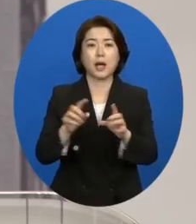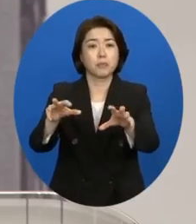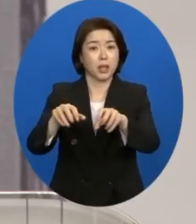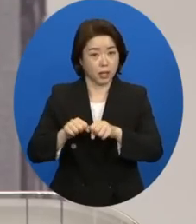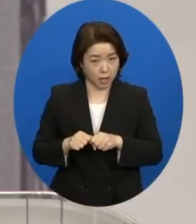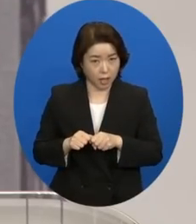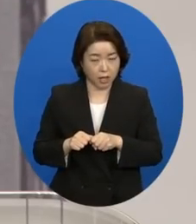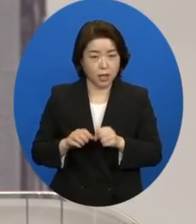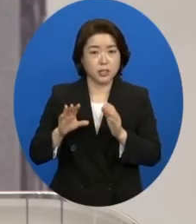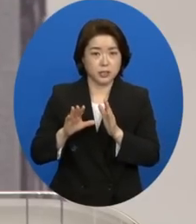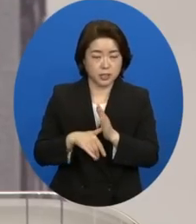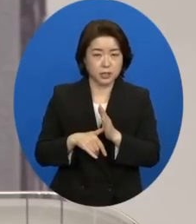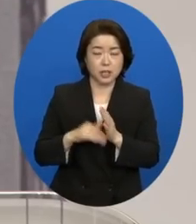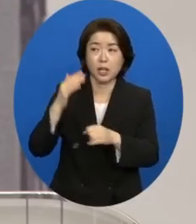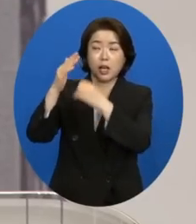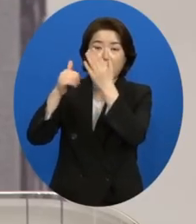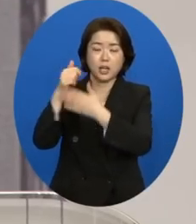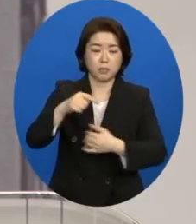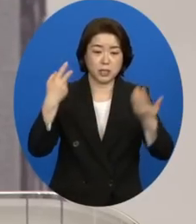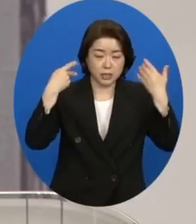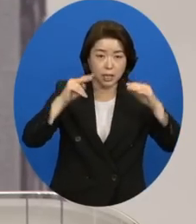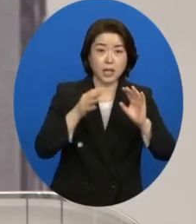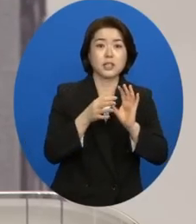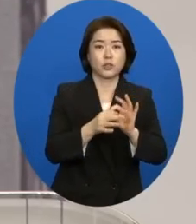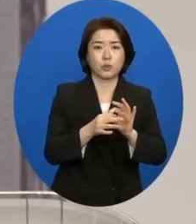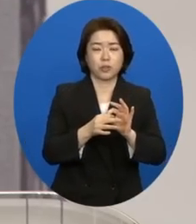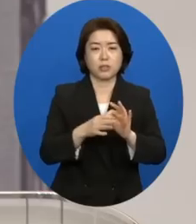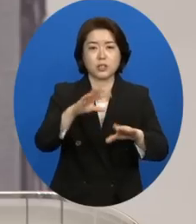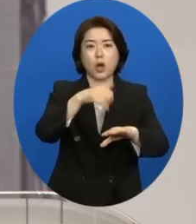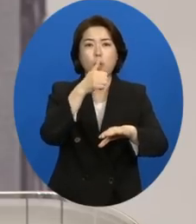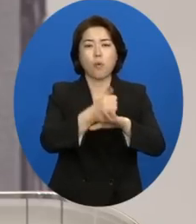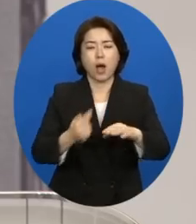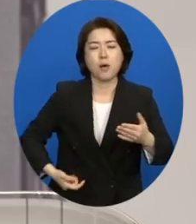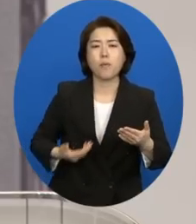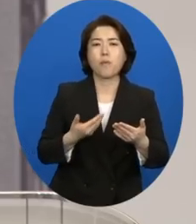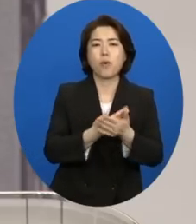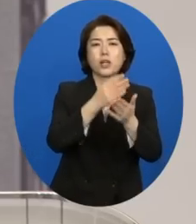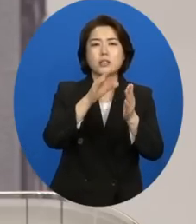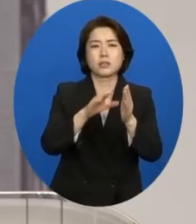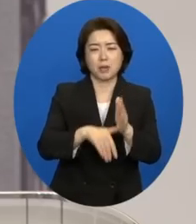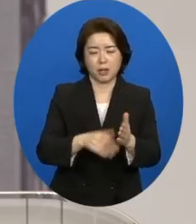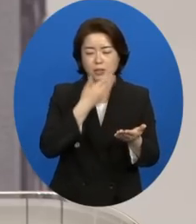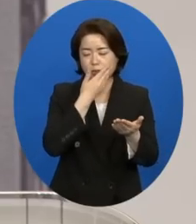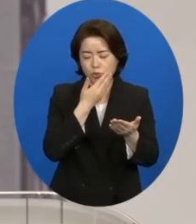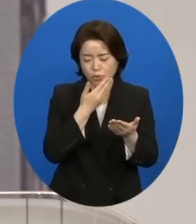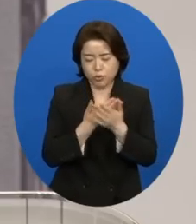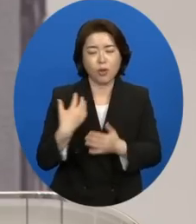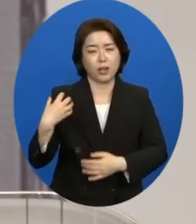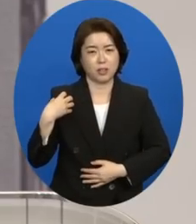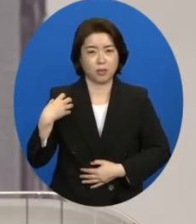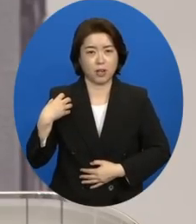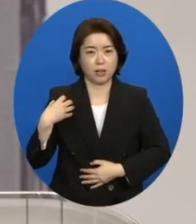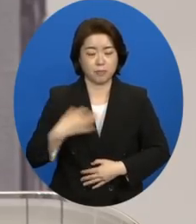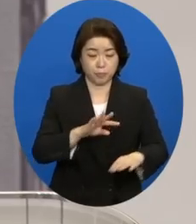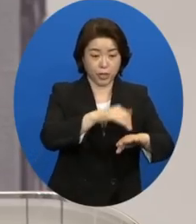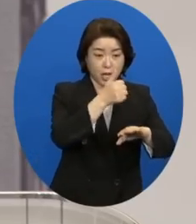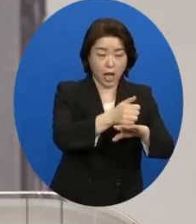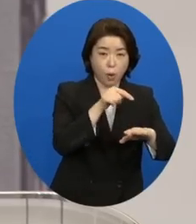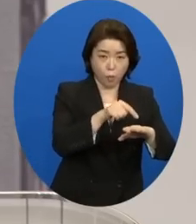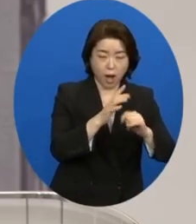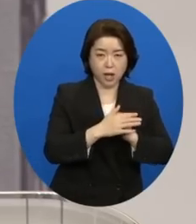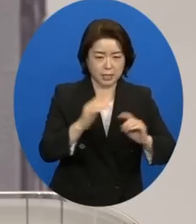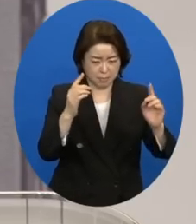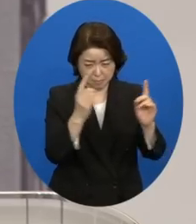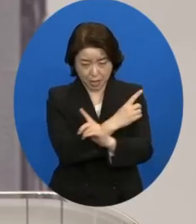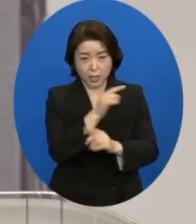하나님은 바로이 다니엘을 통해서이 왕이 회심하는는데 중요한 역할이 왕의 암이 치되는데 아주